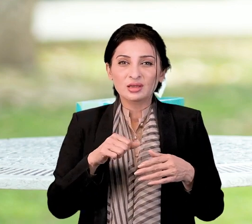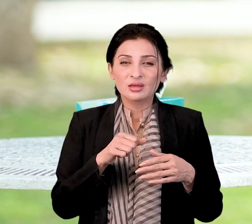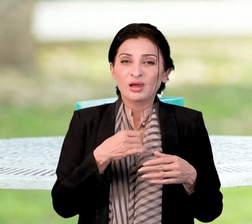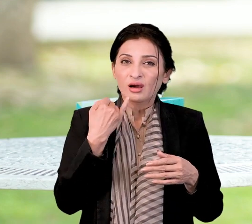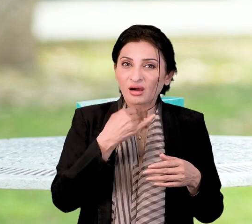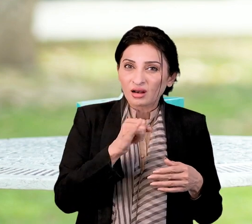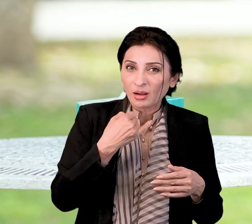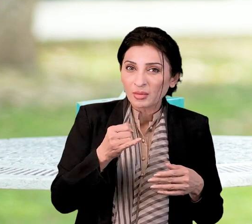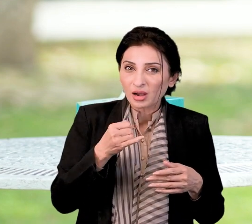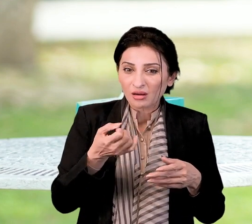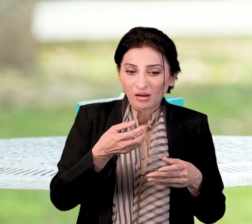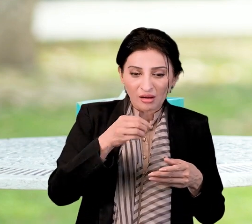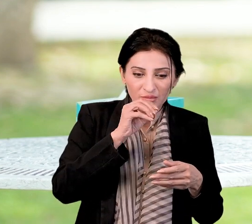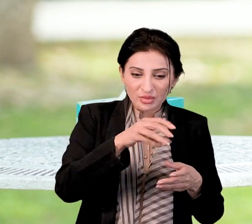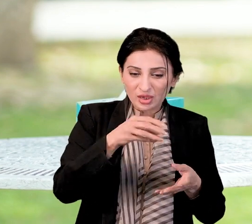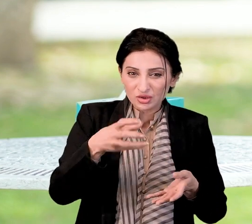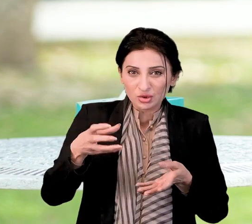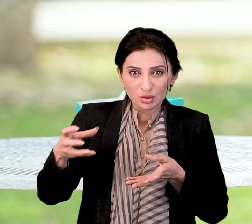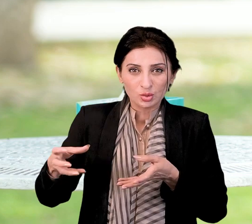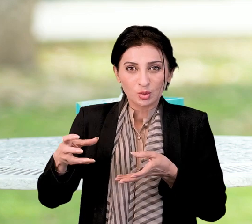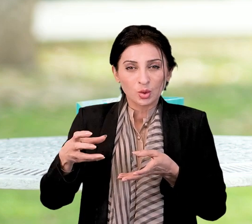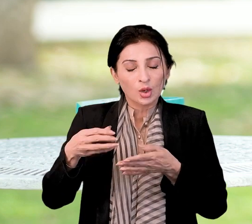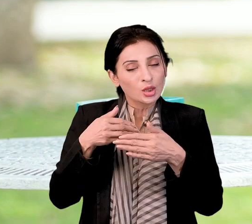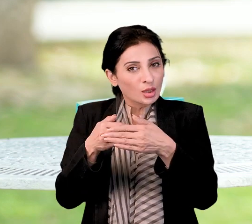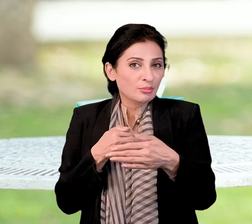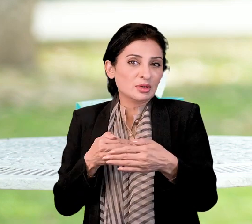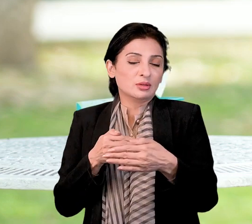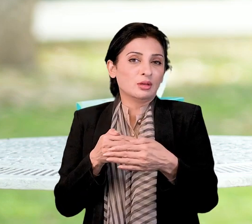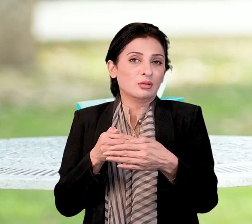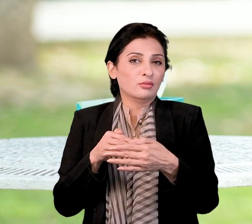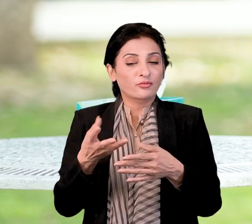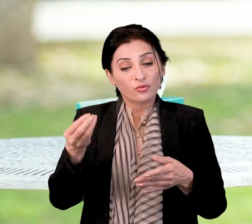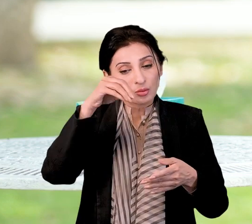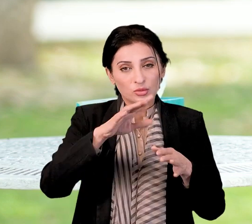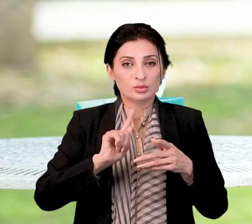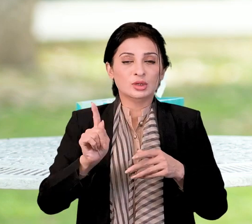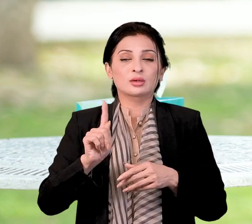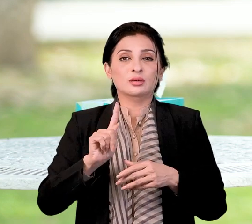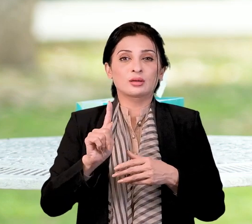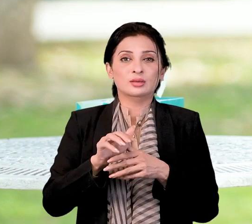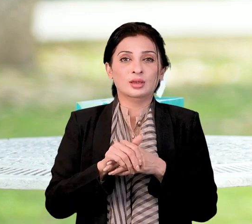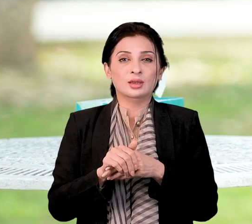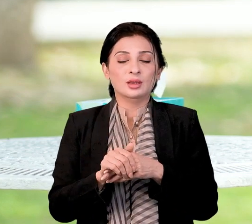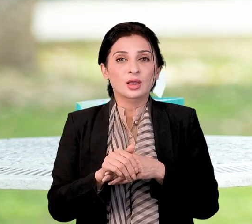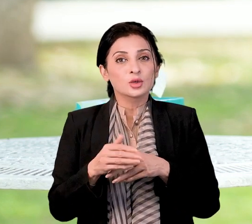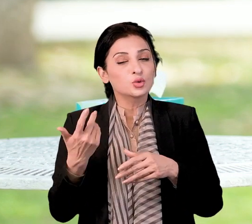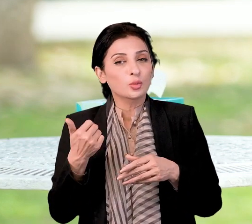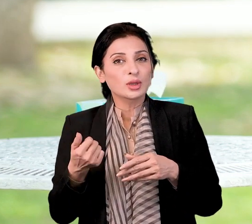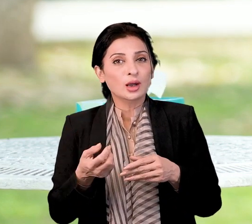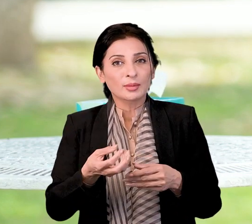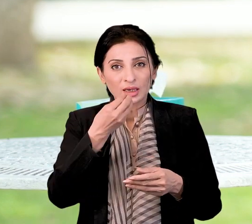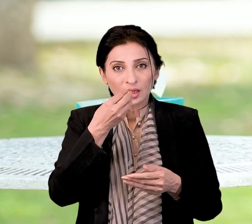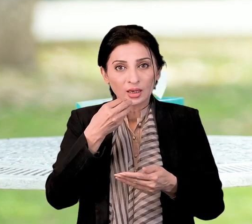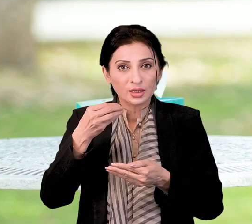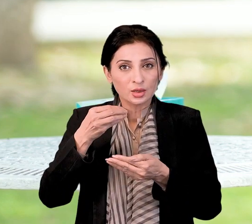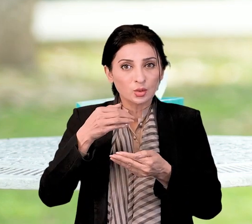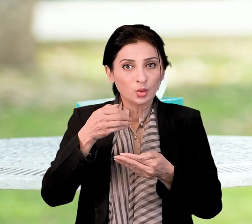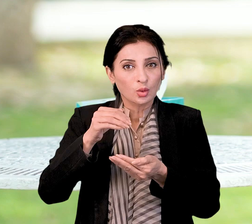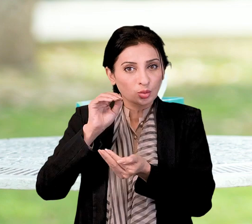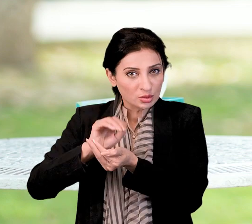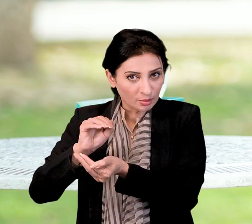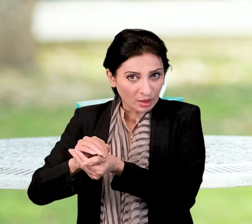को, अपनी storing process, cooking process को बहुत deeply check करते हैं, और हमारा